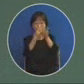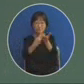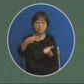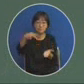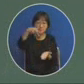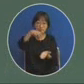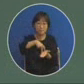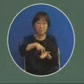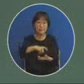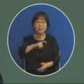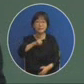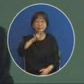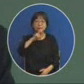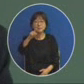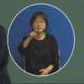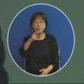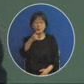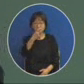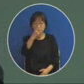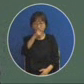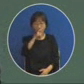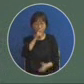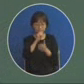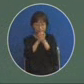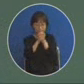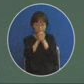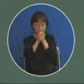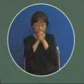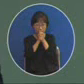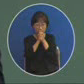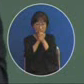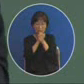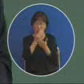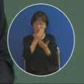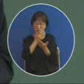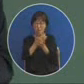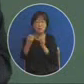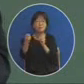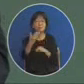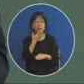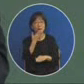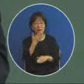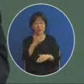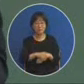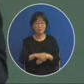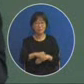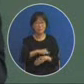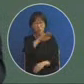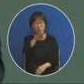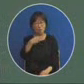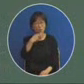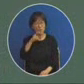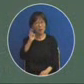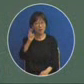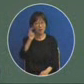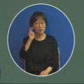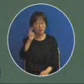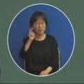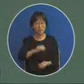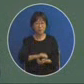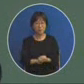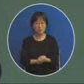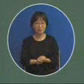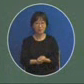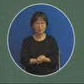students can wake up 10 minutes early in the morning to meditate on the word, miracles will arise. I'm sure many students are not doing that. 여러분이 막 부르짖는 기도보다 더 좋은